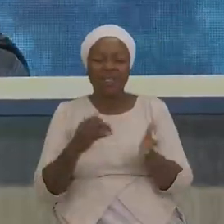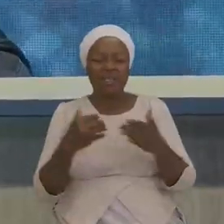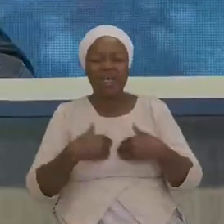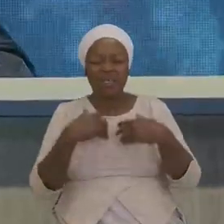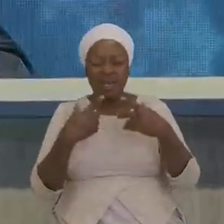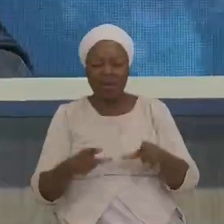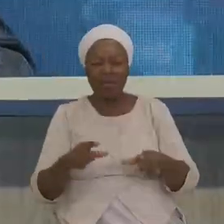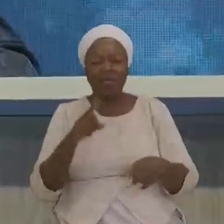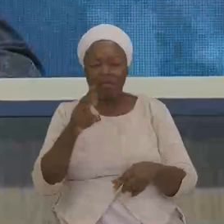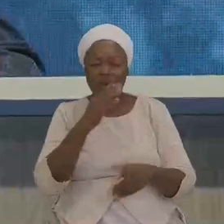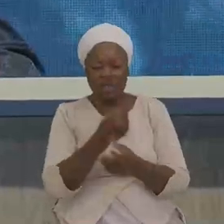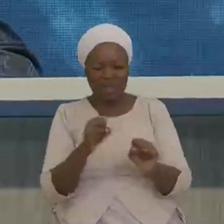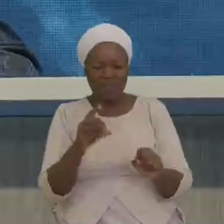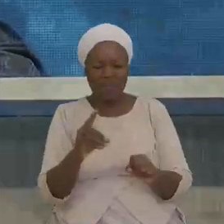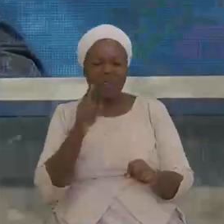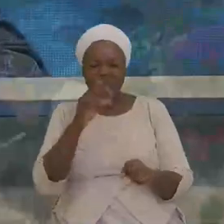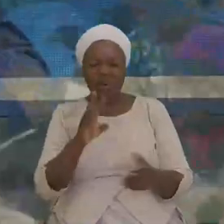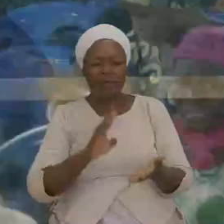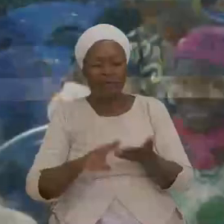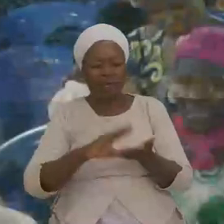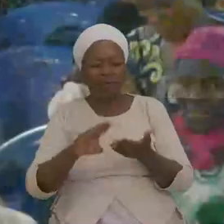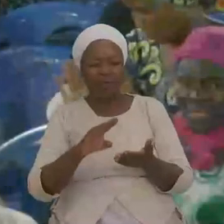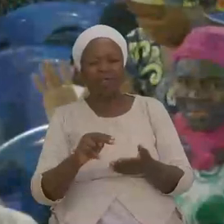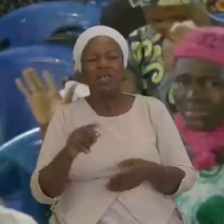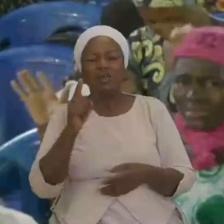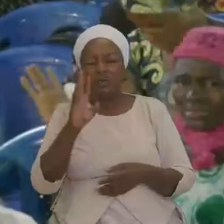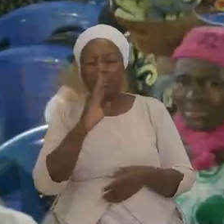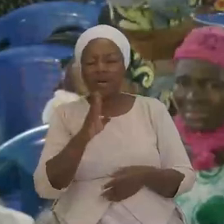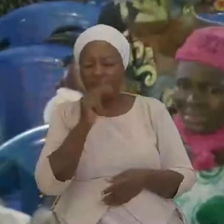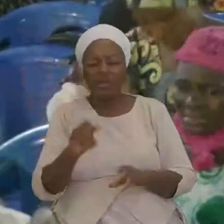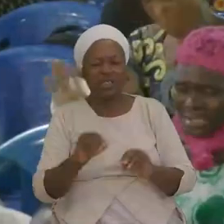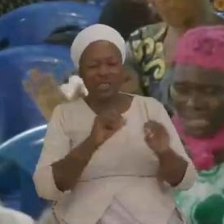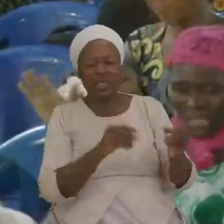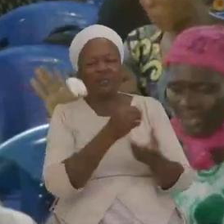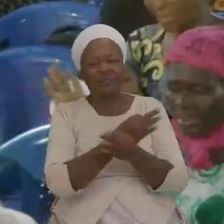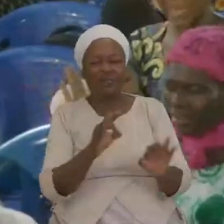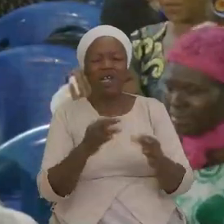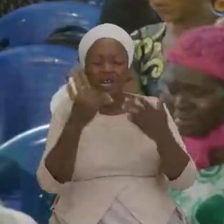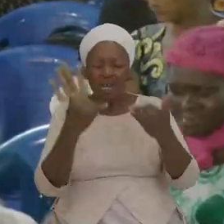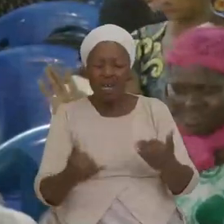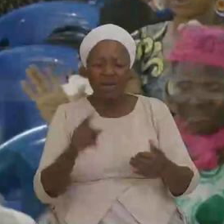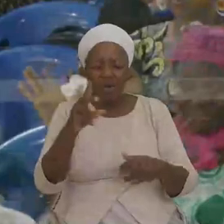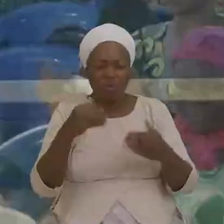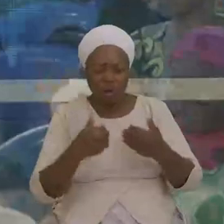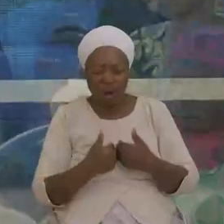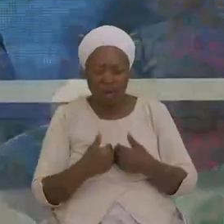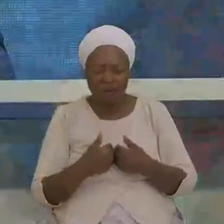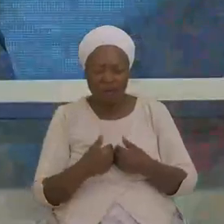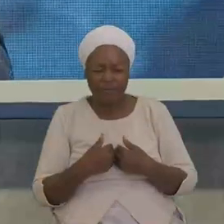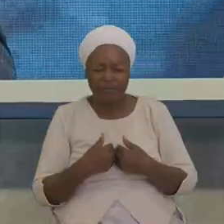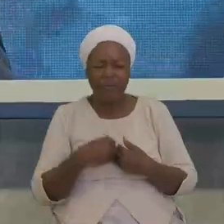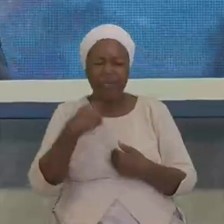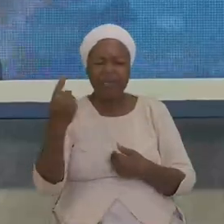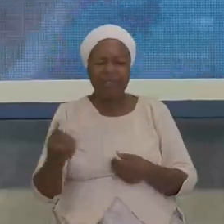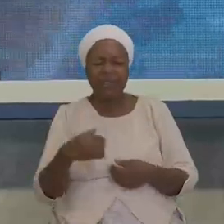Tu es sauvé. Tu es pardonné. Tu es affranchi. Maintenant,